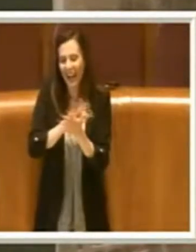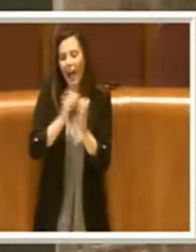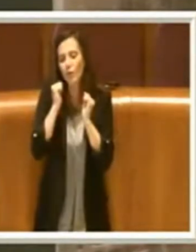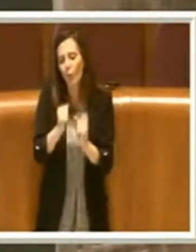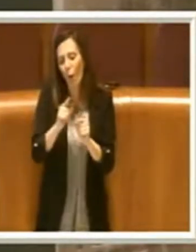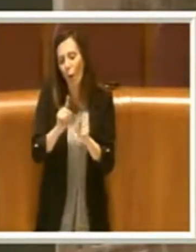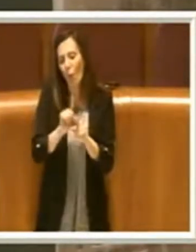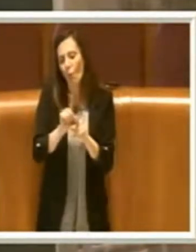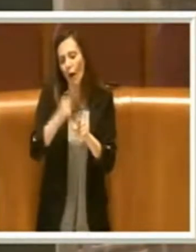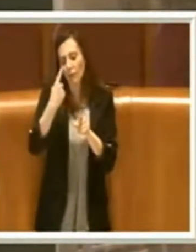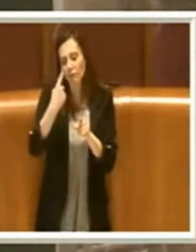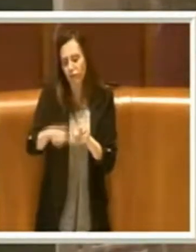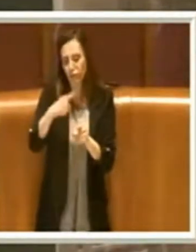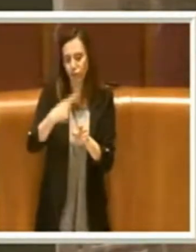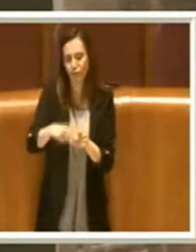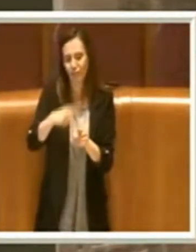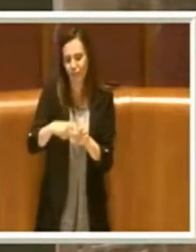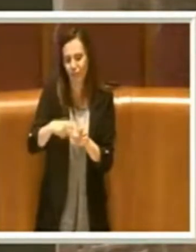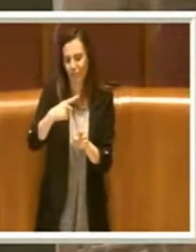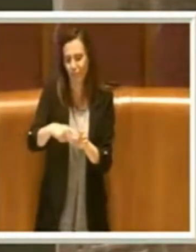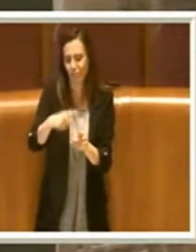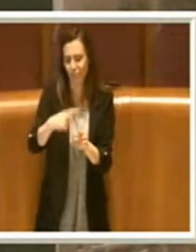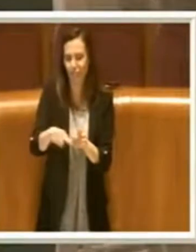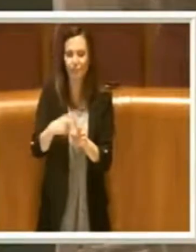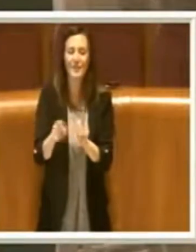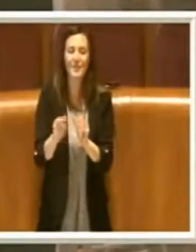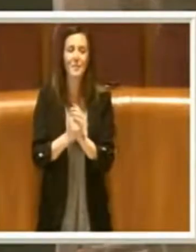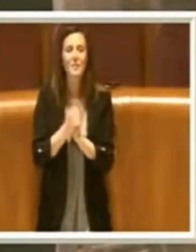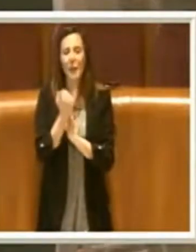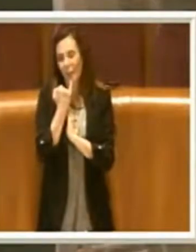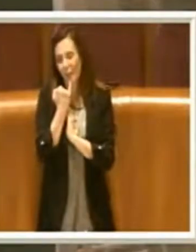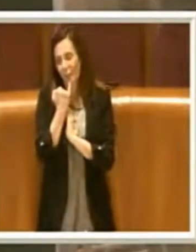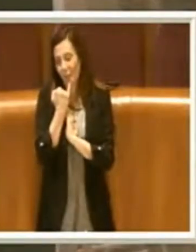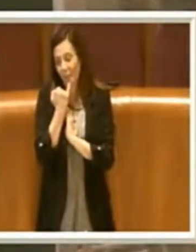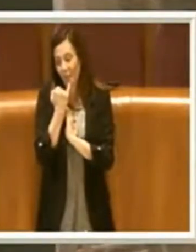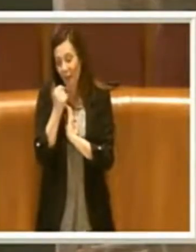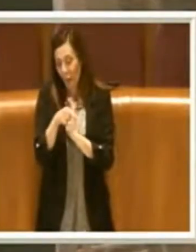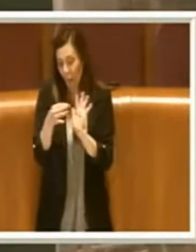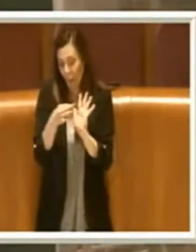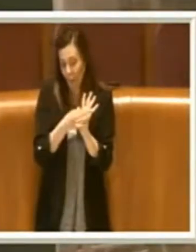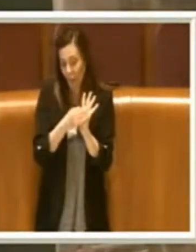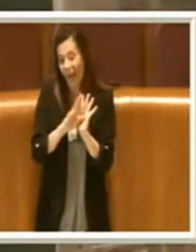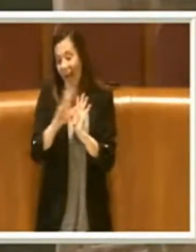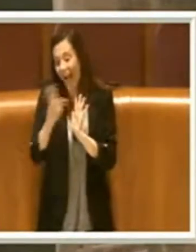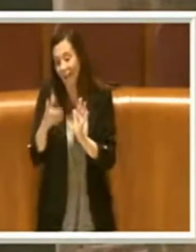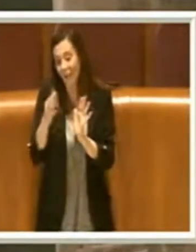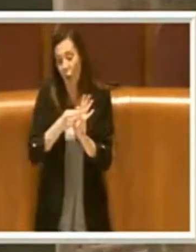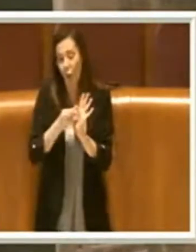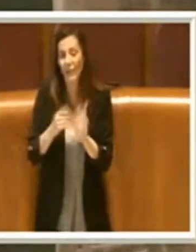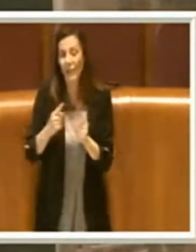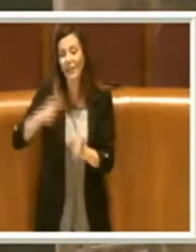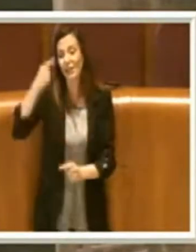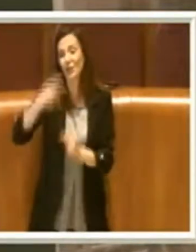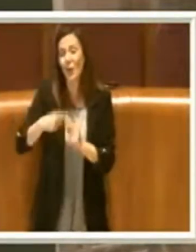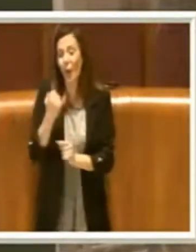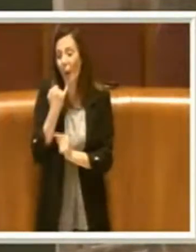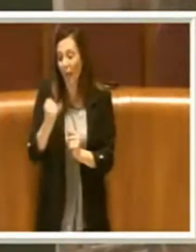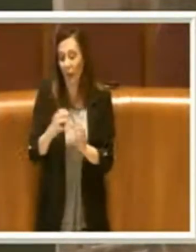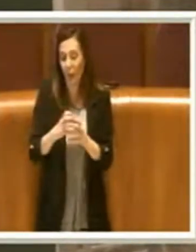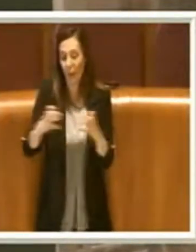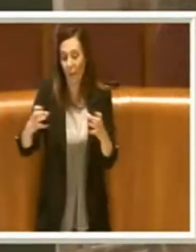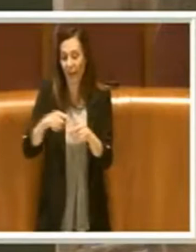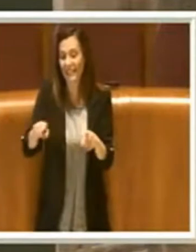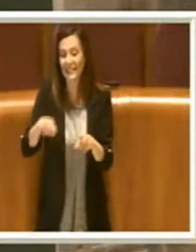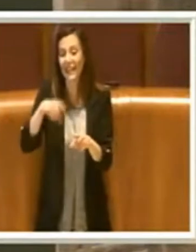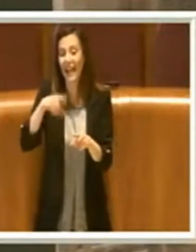un piccolo punto un altro ordine del giorno parla sempre ovviamente delle piccole imprese chiede per l'annualità